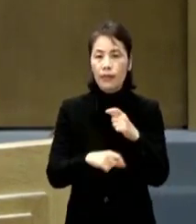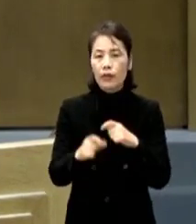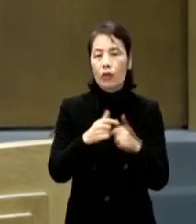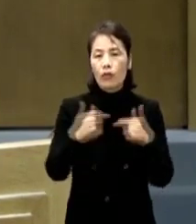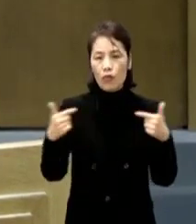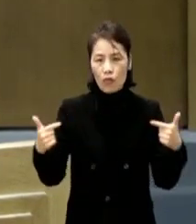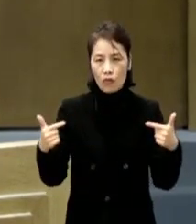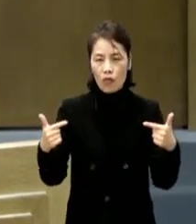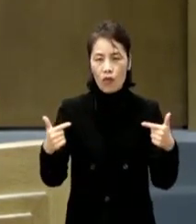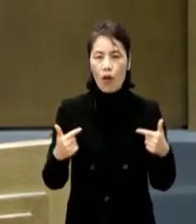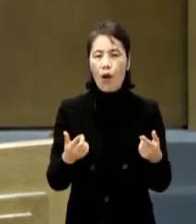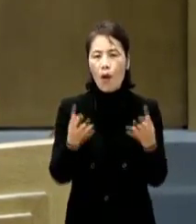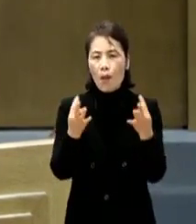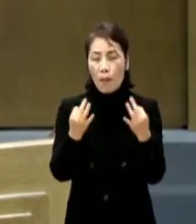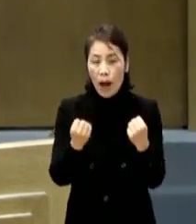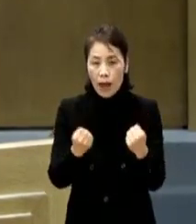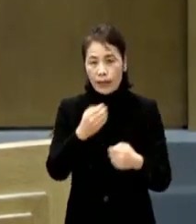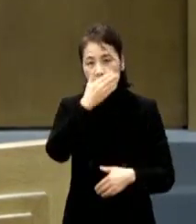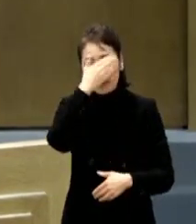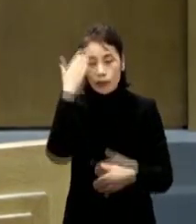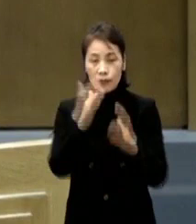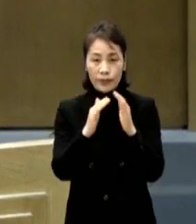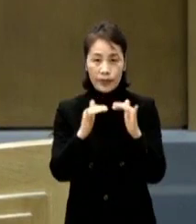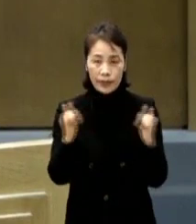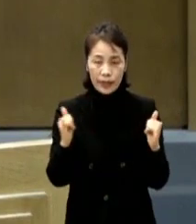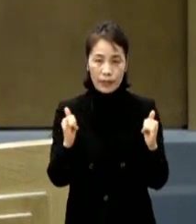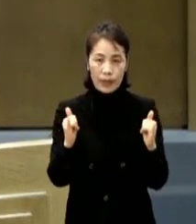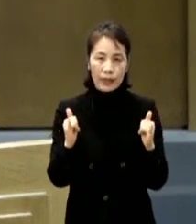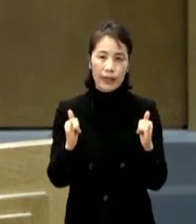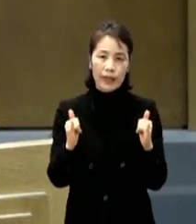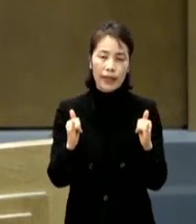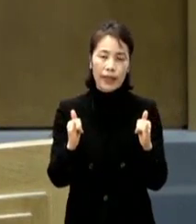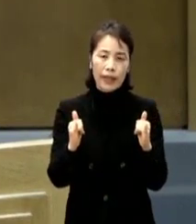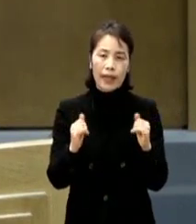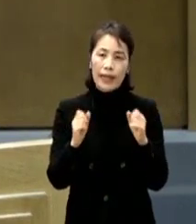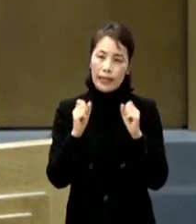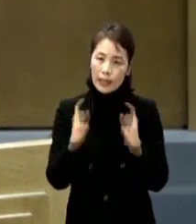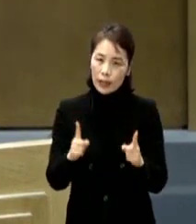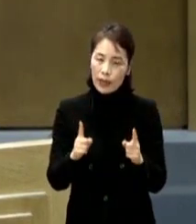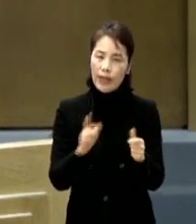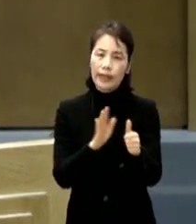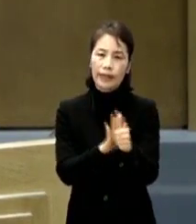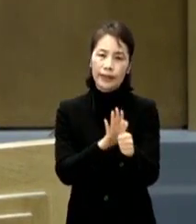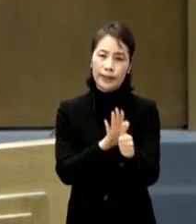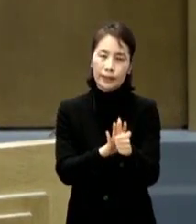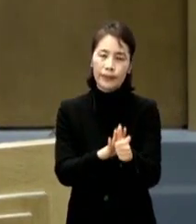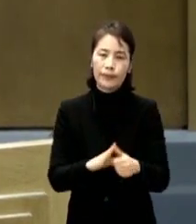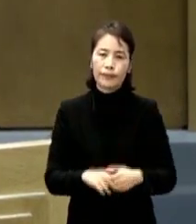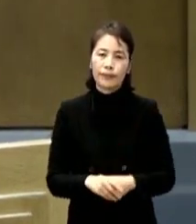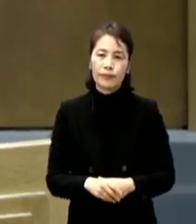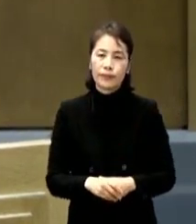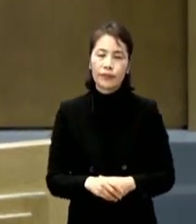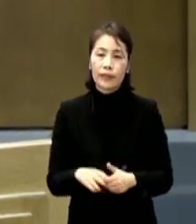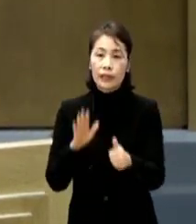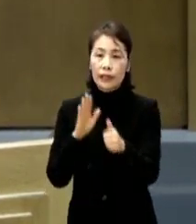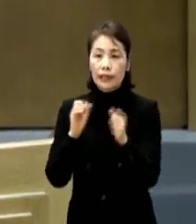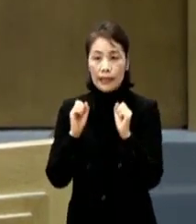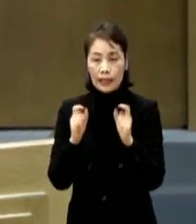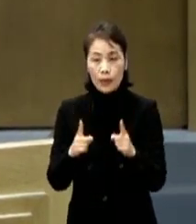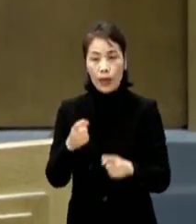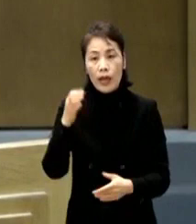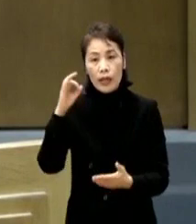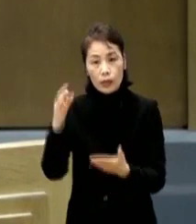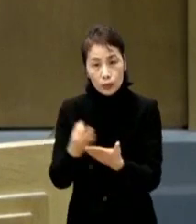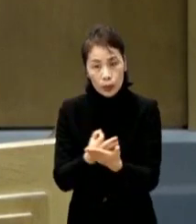확대합니다. 더 많은 청년에게 기회 패키지를 제공하겠습니다. 기회소득은